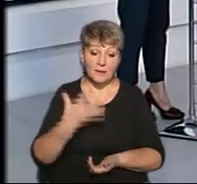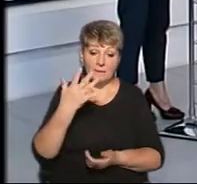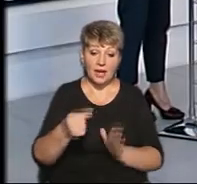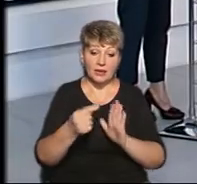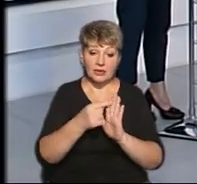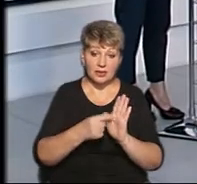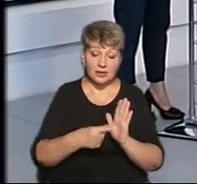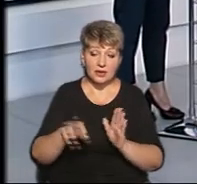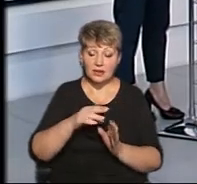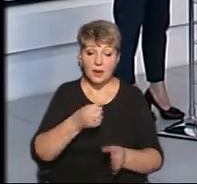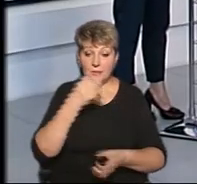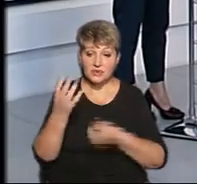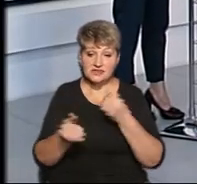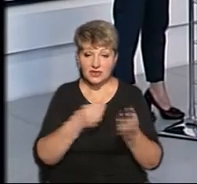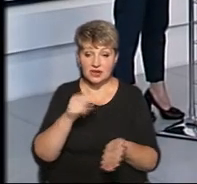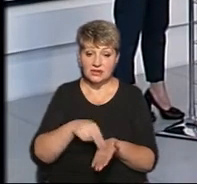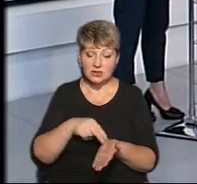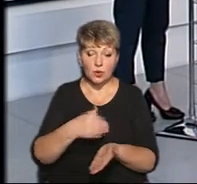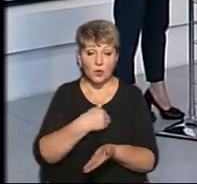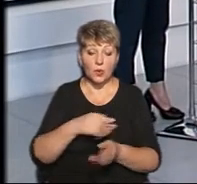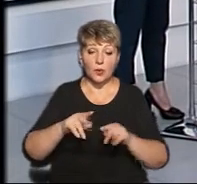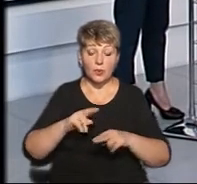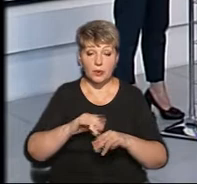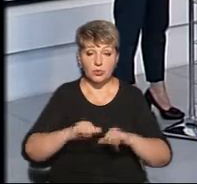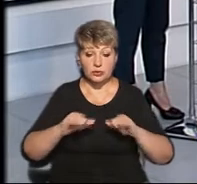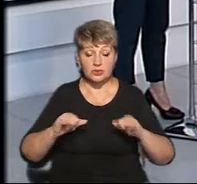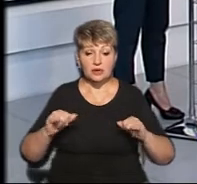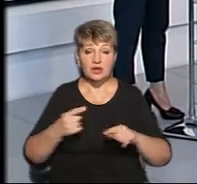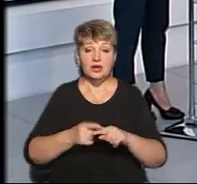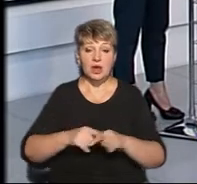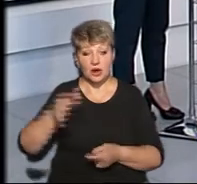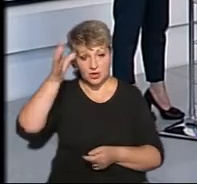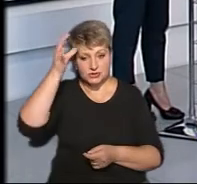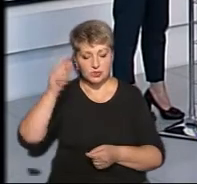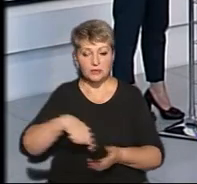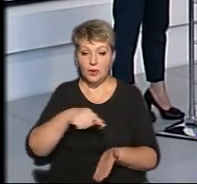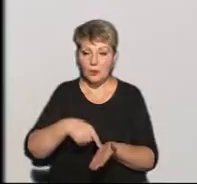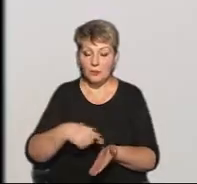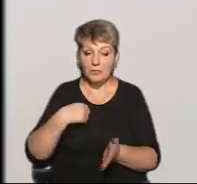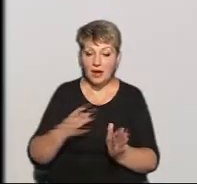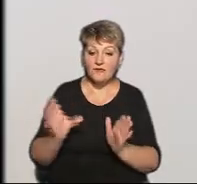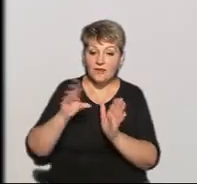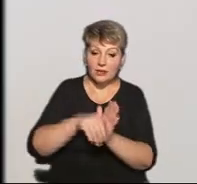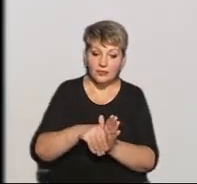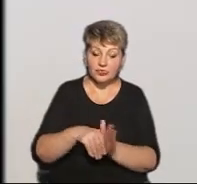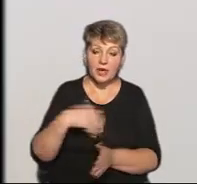5 ключів для процвітання Черкас. Ми хочемо будувати розумне місто. І в основу цієї концепції ми